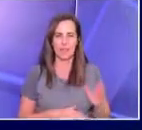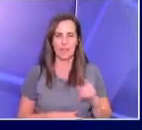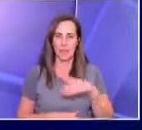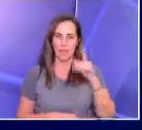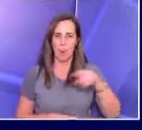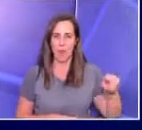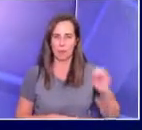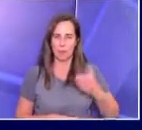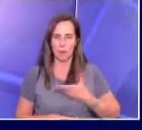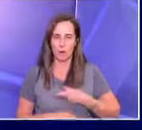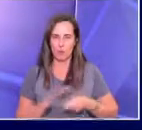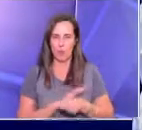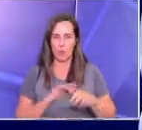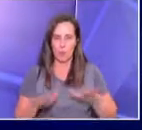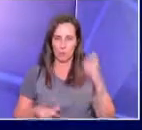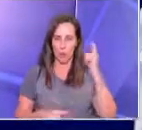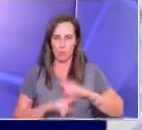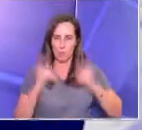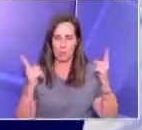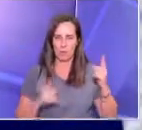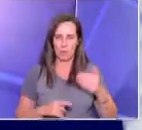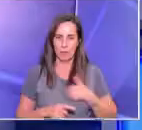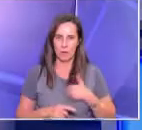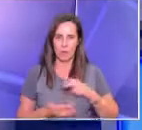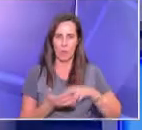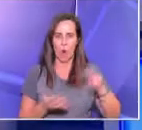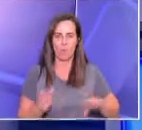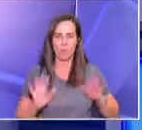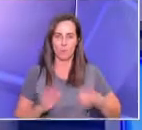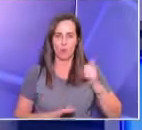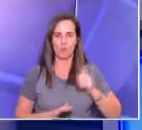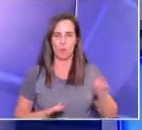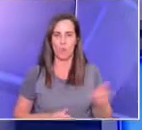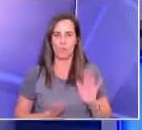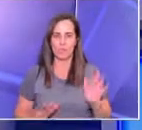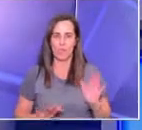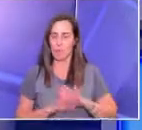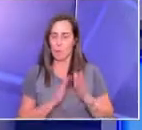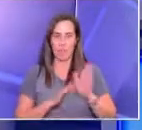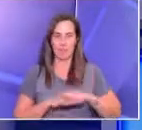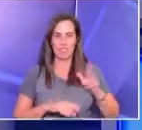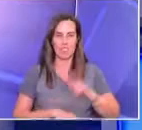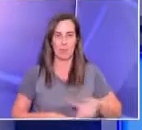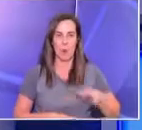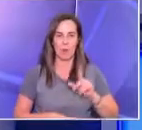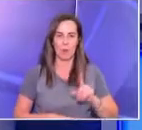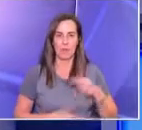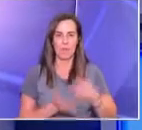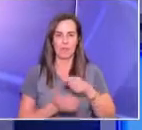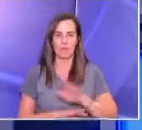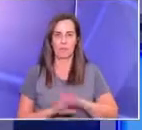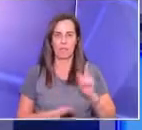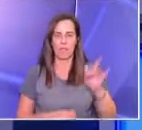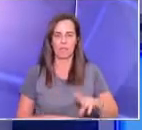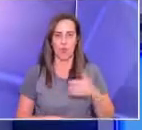לך לפוליגרף. אם לא קיבלת שוחד במיליונים, וזה היה נשמע עזוי לציבור. אני פורש כרגע מראשות האופוזיציה ומהמועצה ומכל תפקיד ציבורי אחר, ומפצה אותך בלי